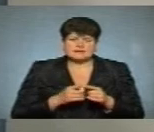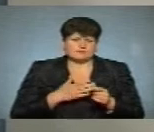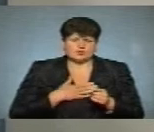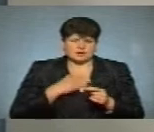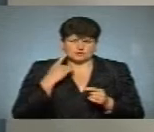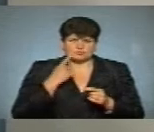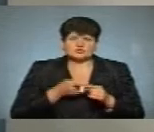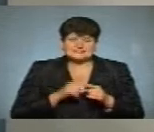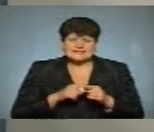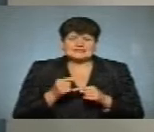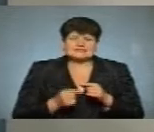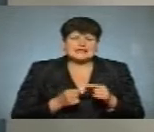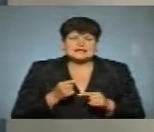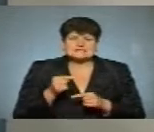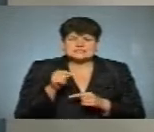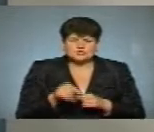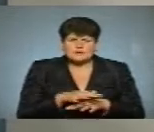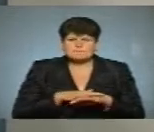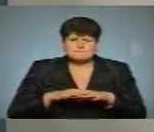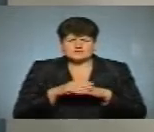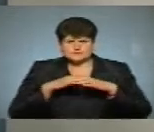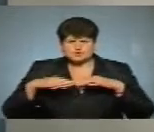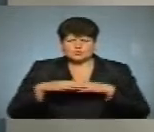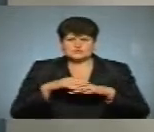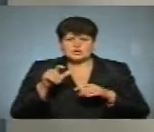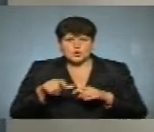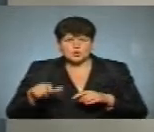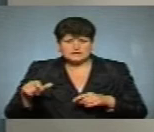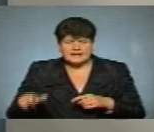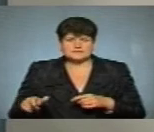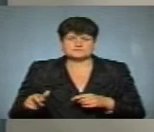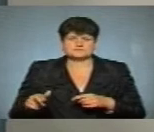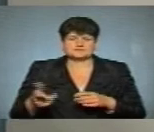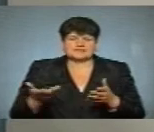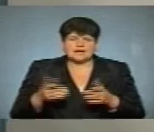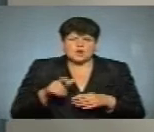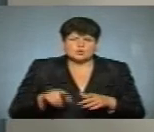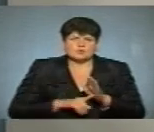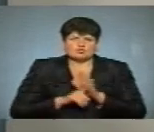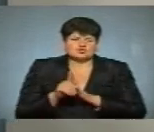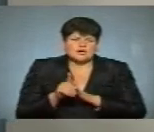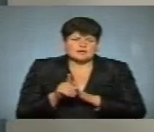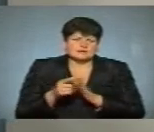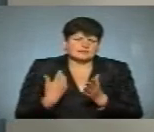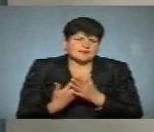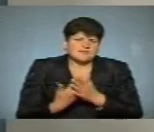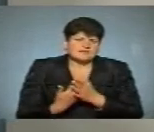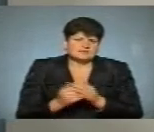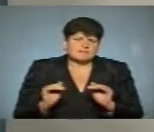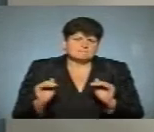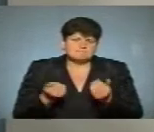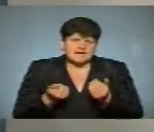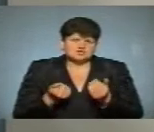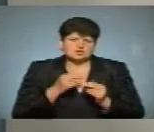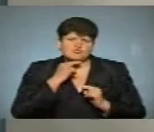думка, що це є наслідок якраз масових скупчень людей, де люди почали, напевне, менше